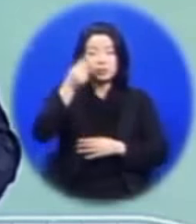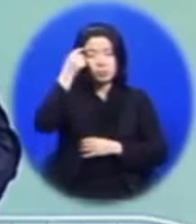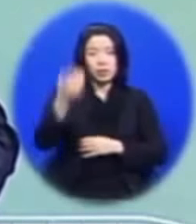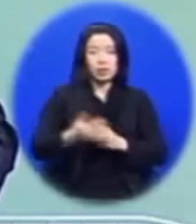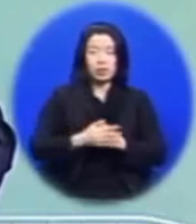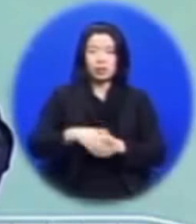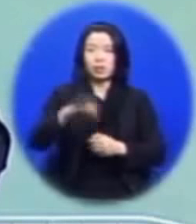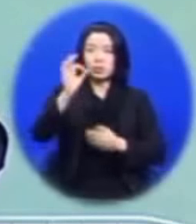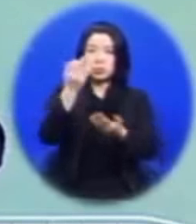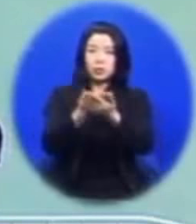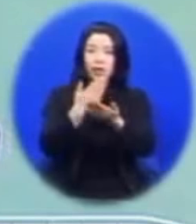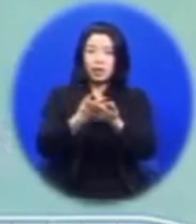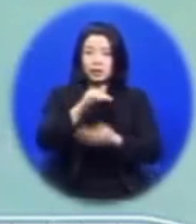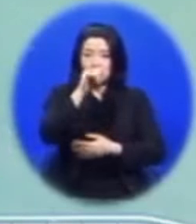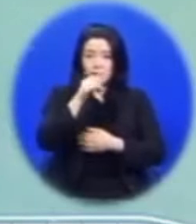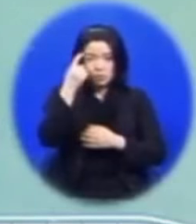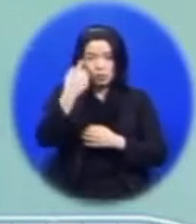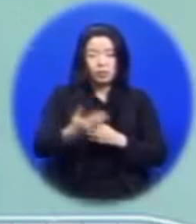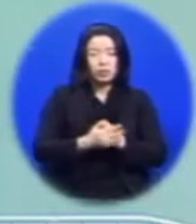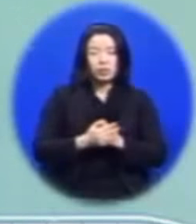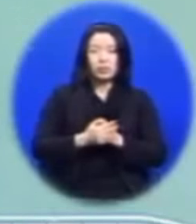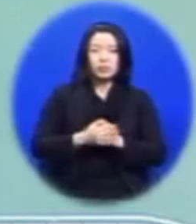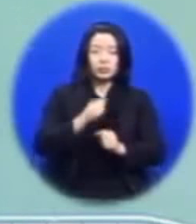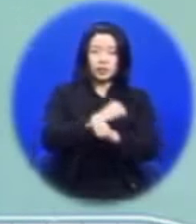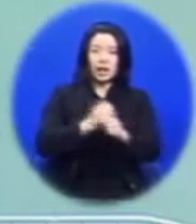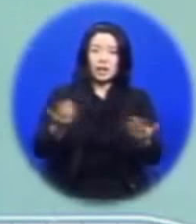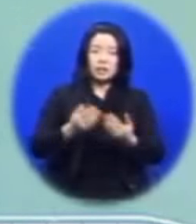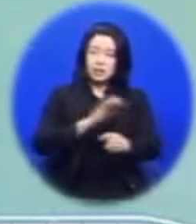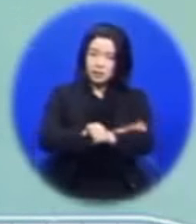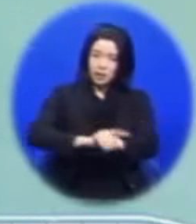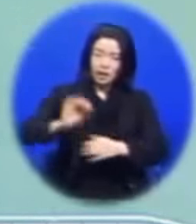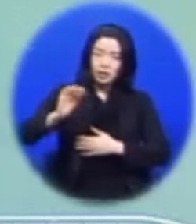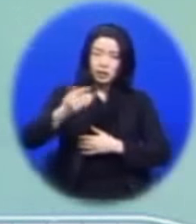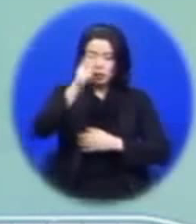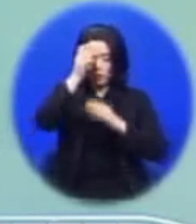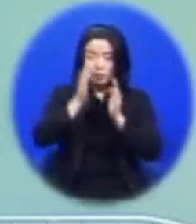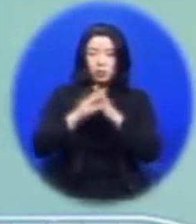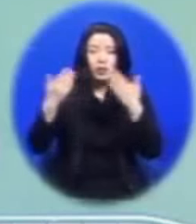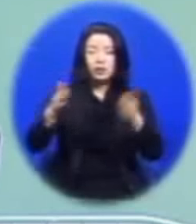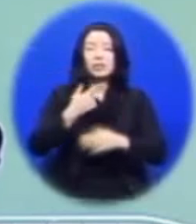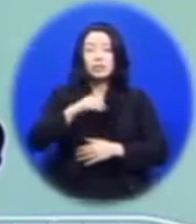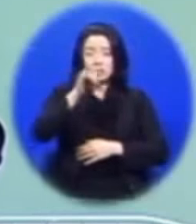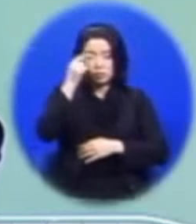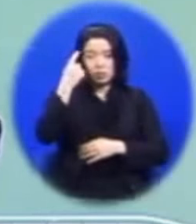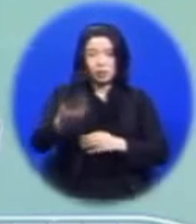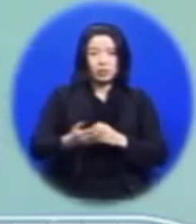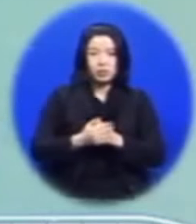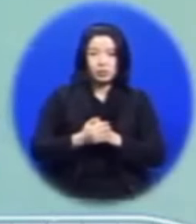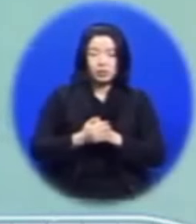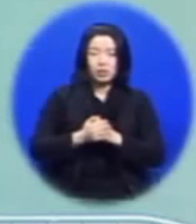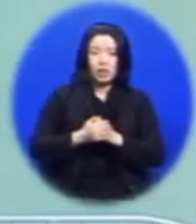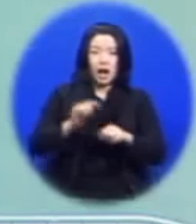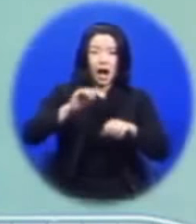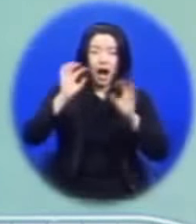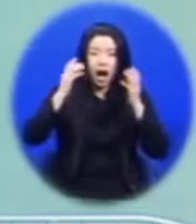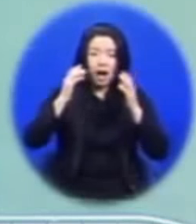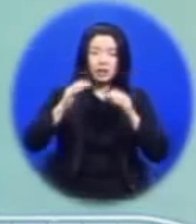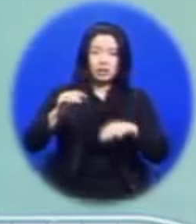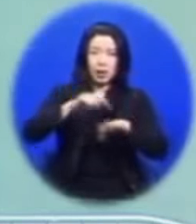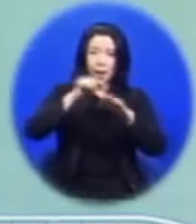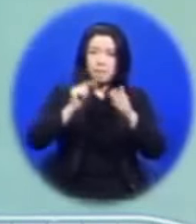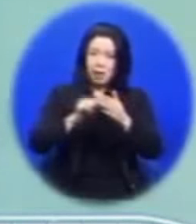달라고도 해 봤잖아 하는 일 잘되게 해 달라고도 기도했잖아 아이들이 바로 마음 잡게 해 달라고 기도도